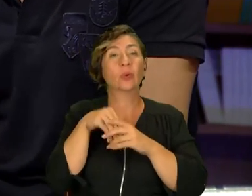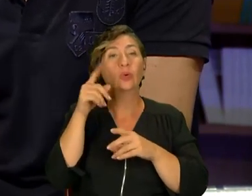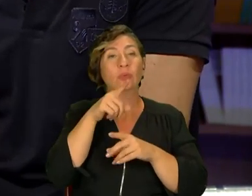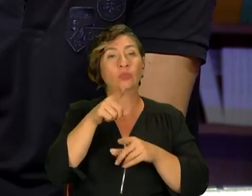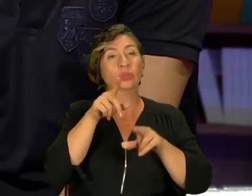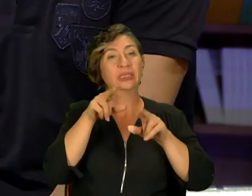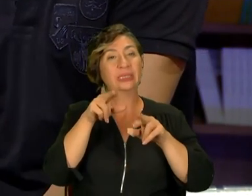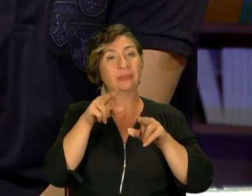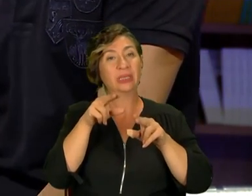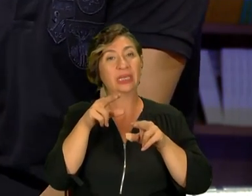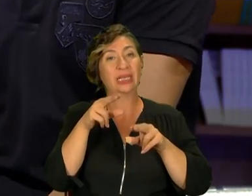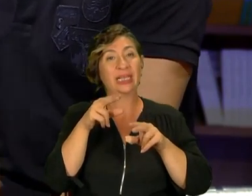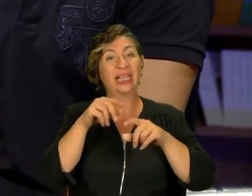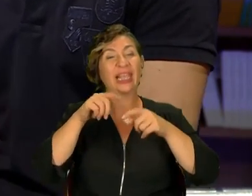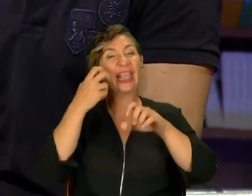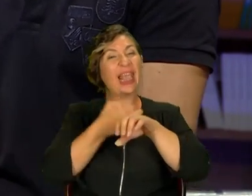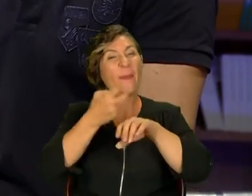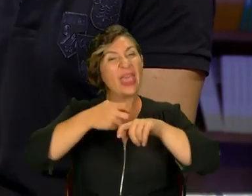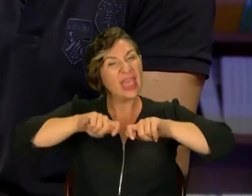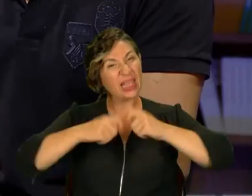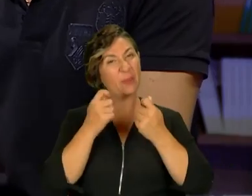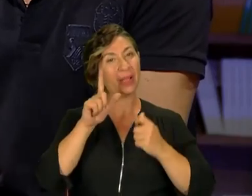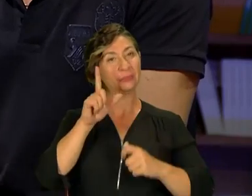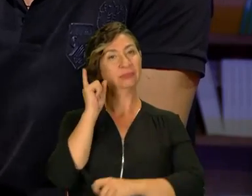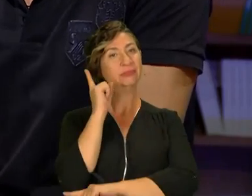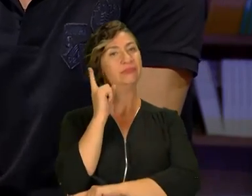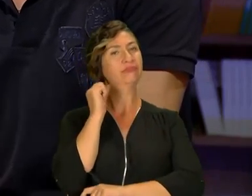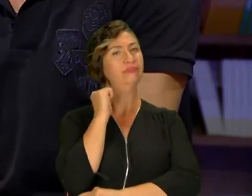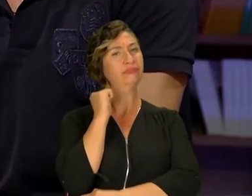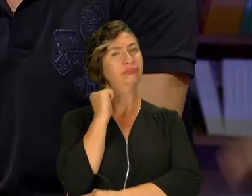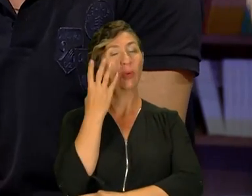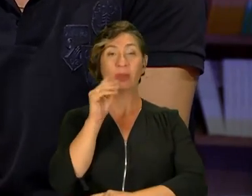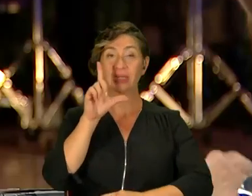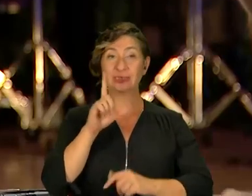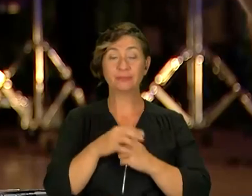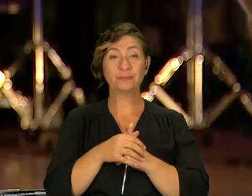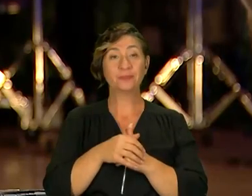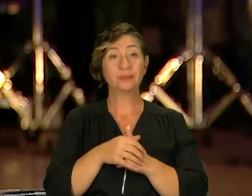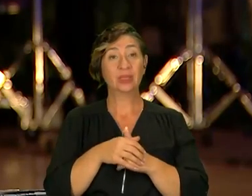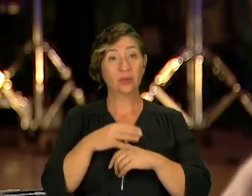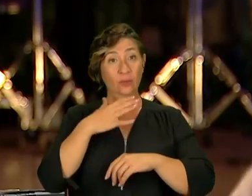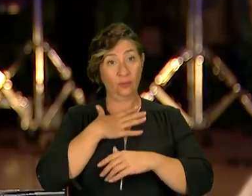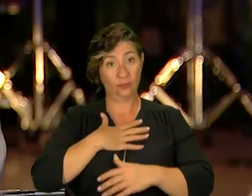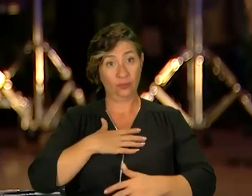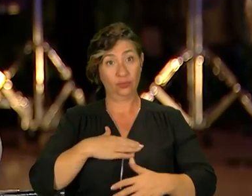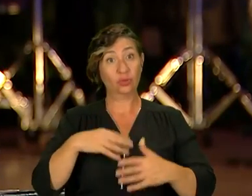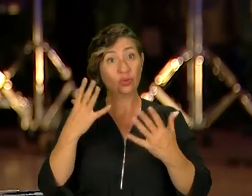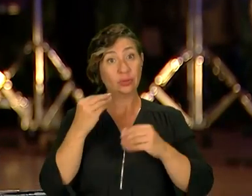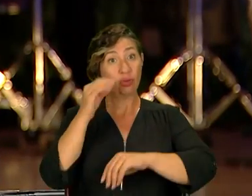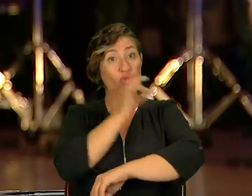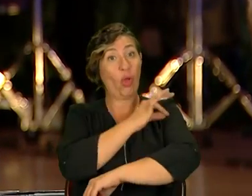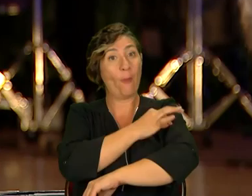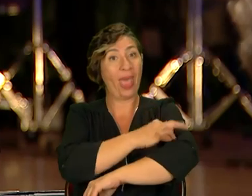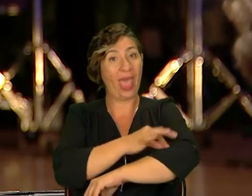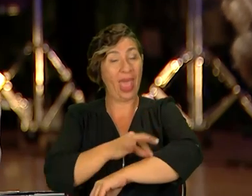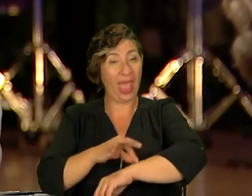böyle durumlarda kemiği kırmak lazım yani. Aynen. Dik durmak lazım. Evet. Böyle başka türlü olmaz. Peki şimdi vücudunuzda çok güzel